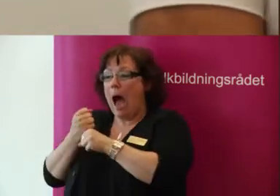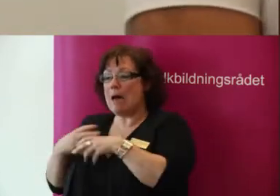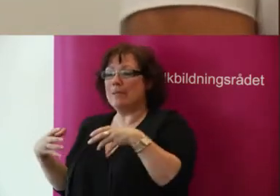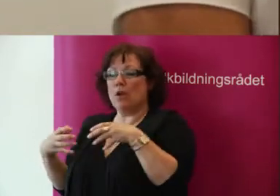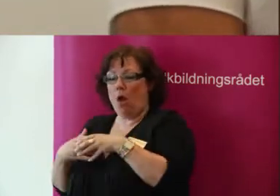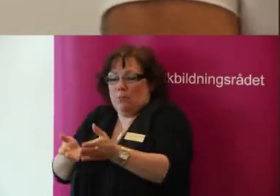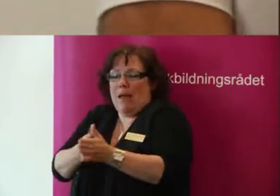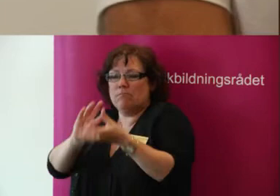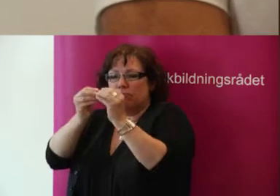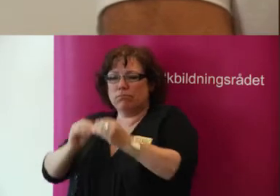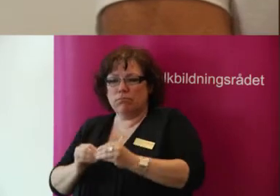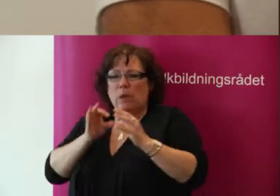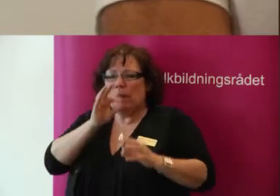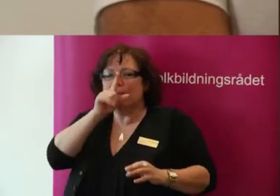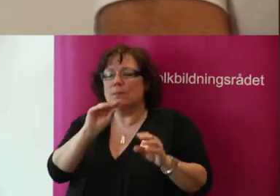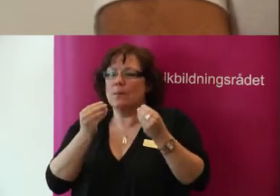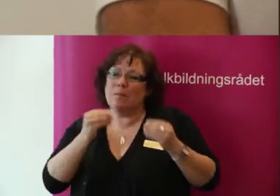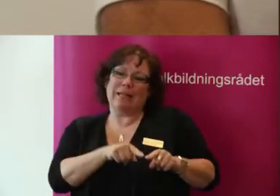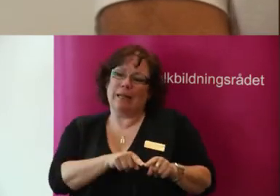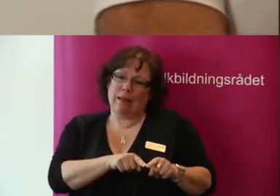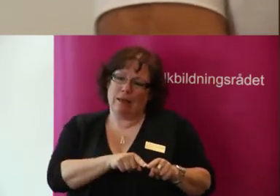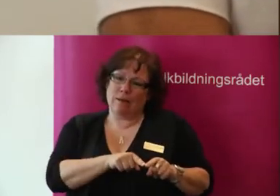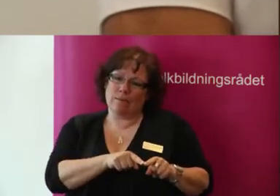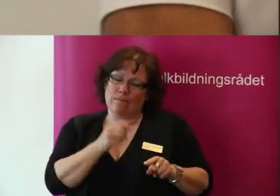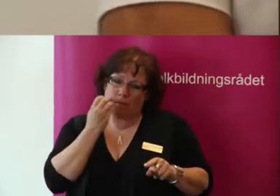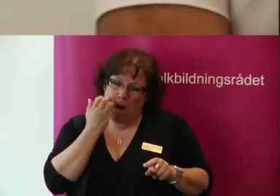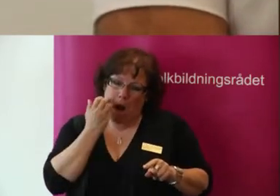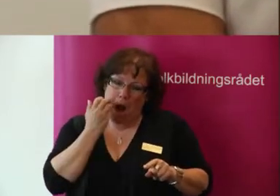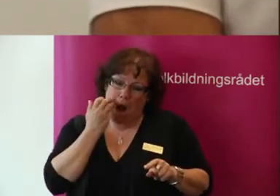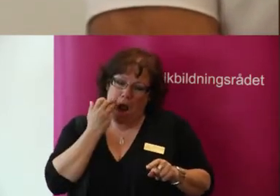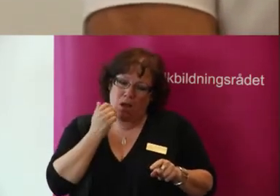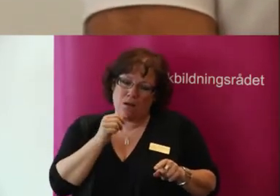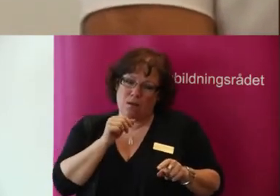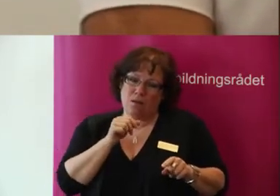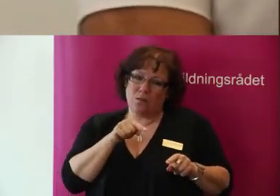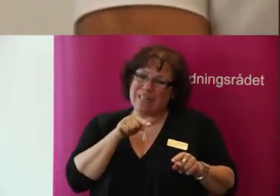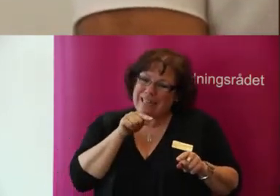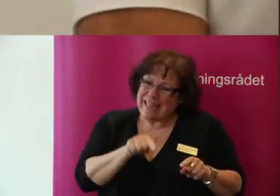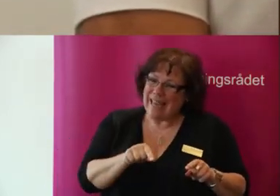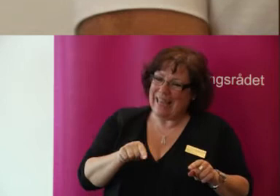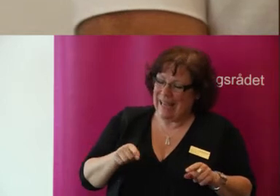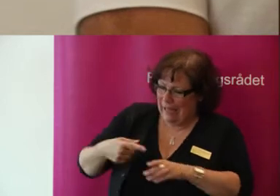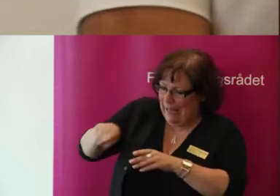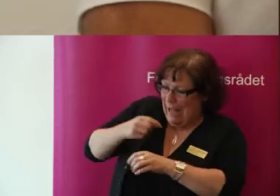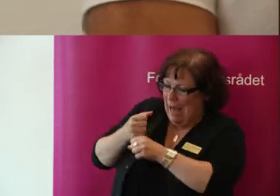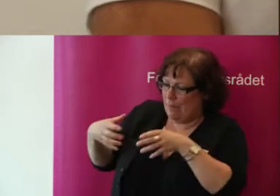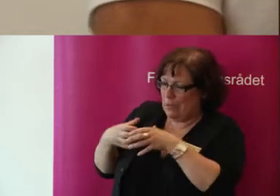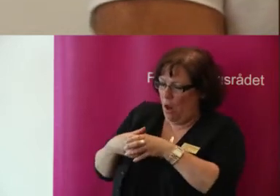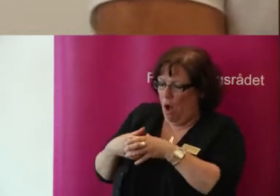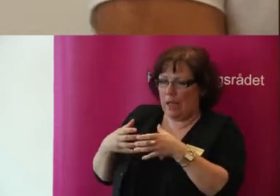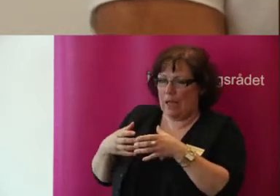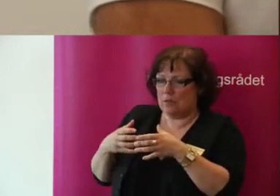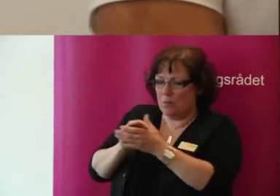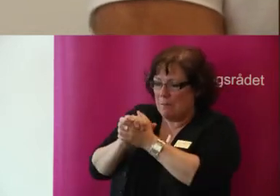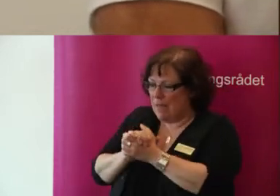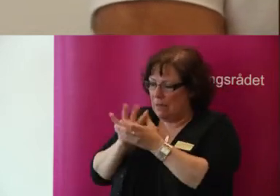med och formar kurserna och utbildningarna. Och just det kittet tror jag har funderat mycket på det. Vad är det